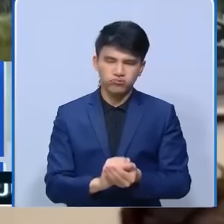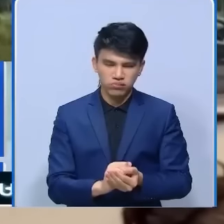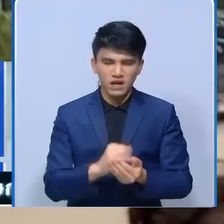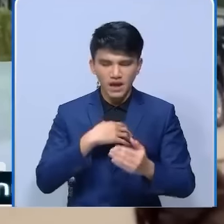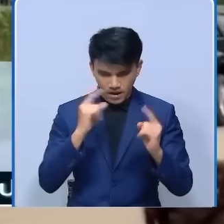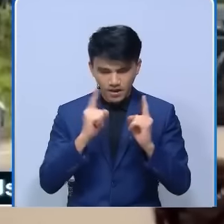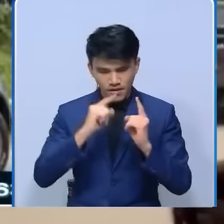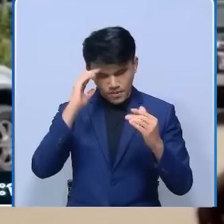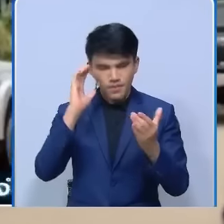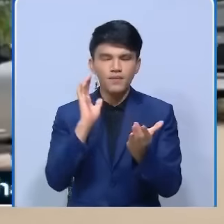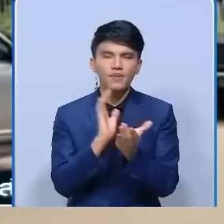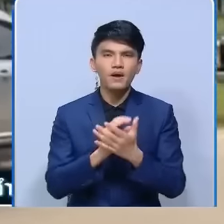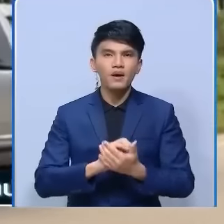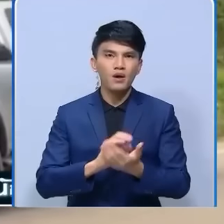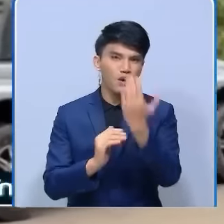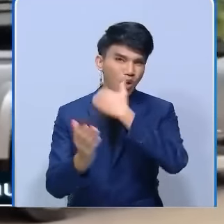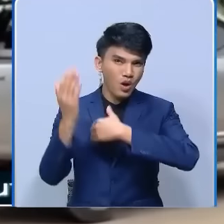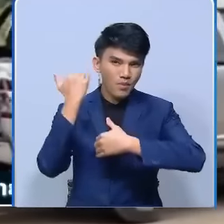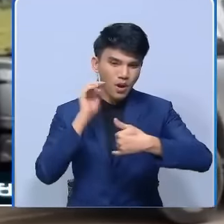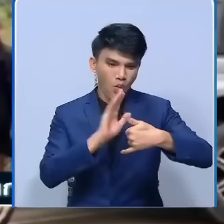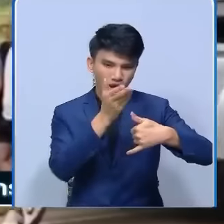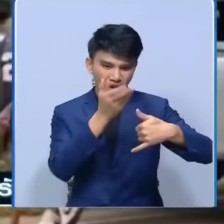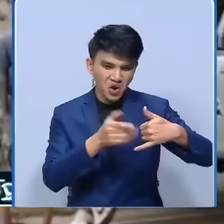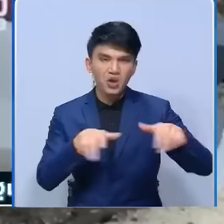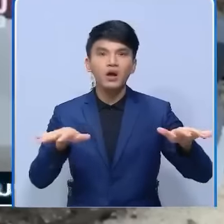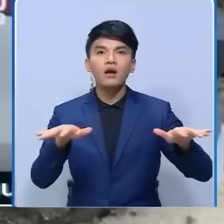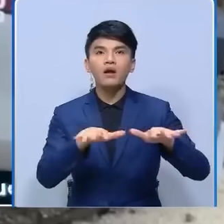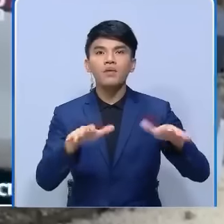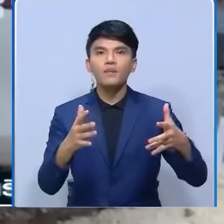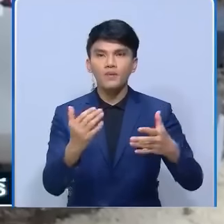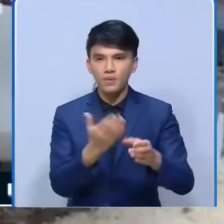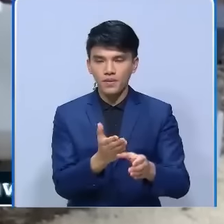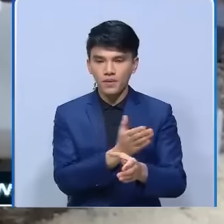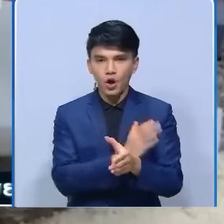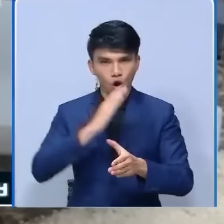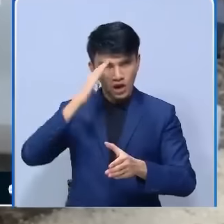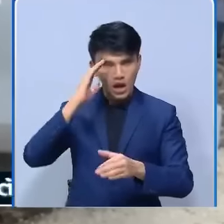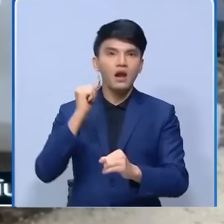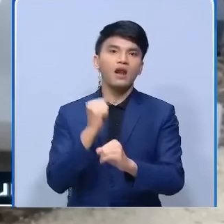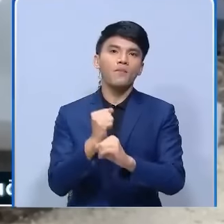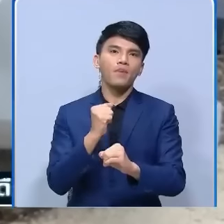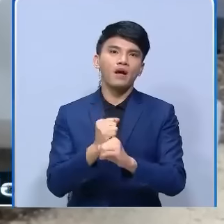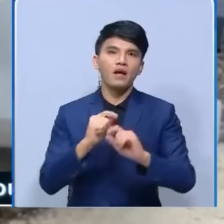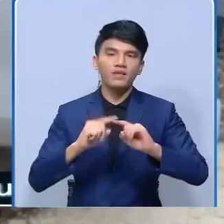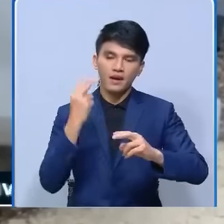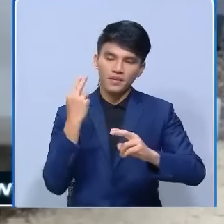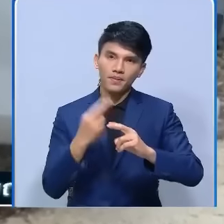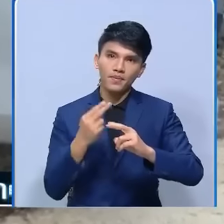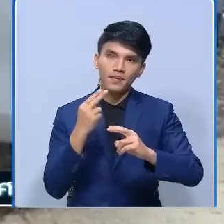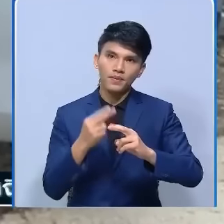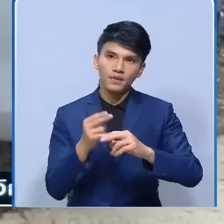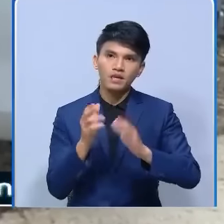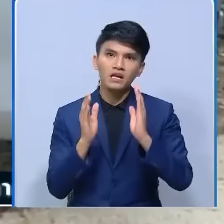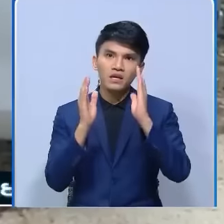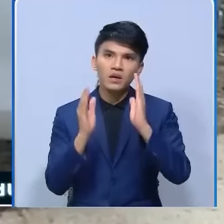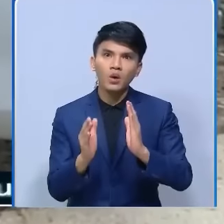ถอะอย่าหนีเลย ประวัติของนายธีรพงษ์นี่ต้องบอกว่าไม่ธรรมดานะคุณสัจจีเคยเป็นทหารพรานแต่ว่ามีชื่ออยู่ในบัญชีมือปืนรับจ้